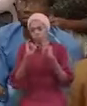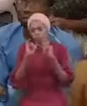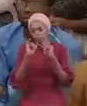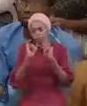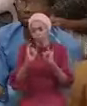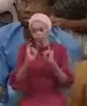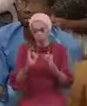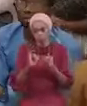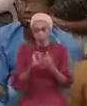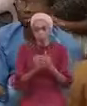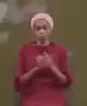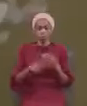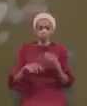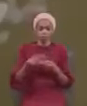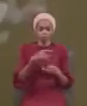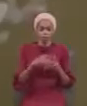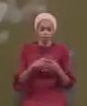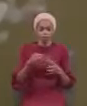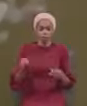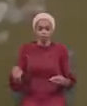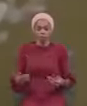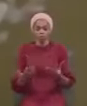ces enfants d'Israël